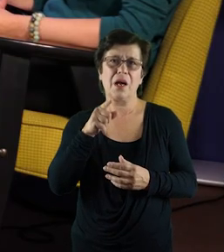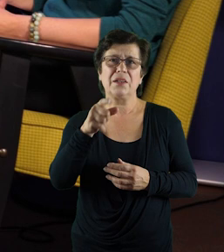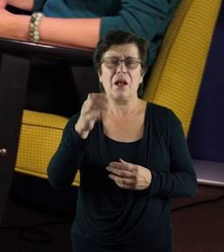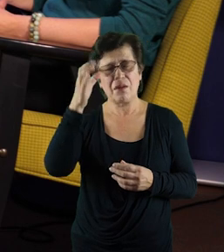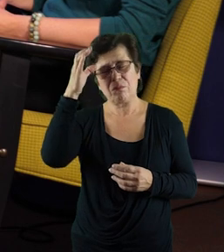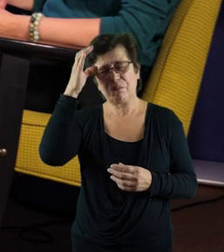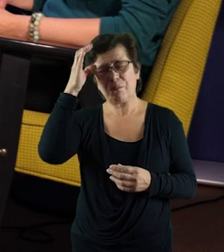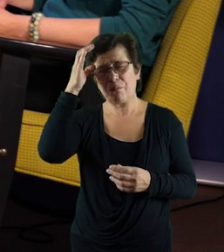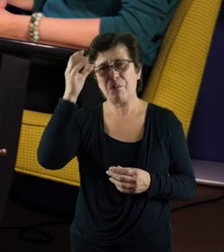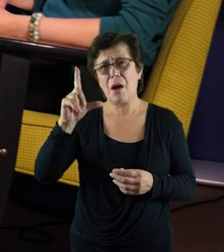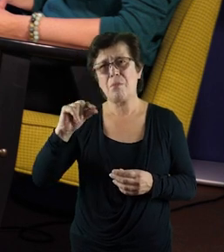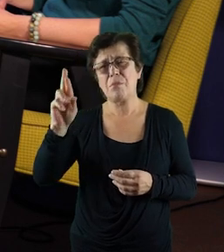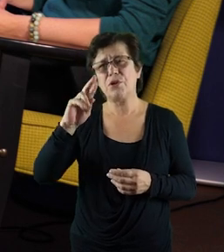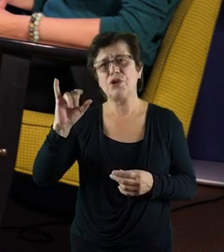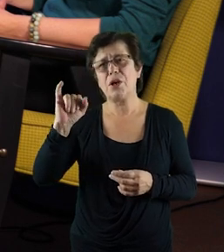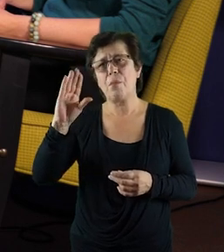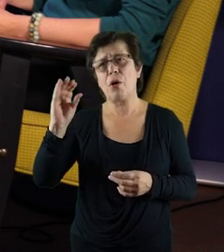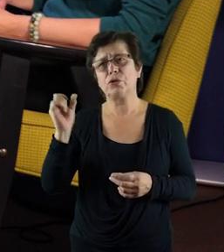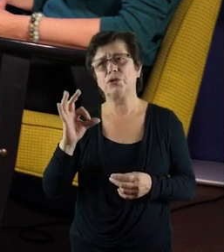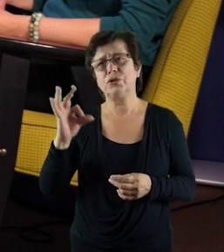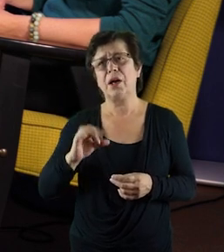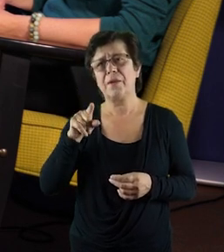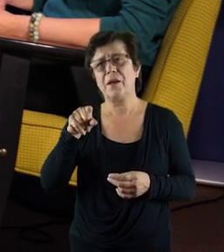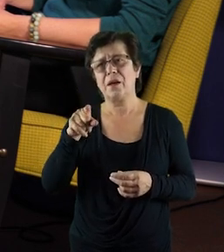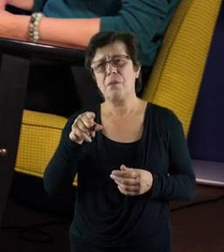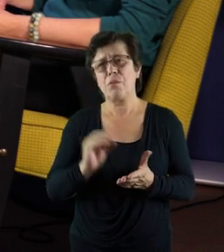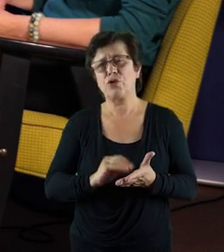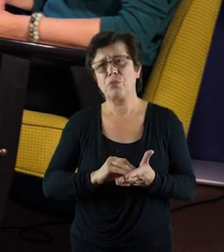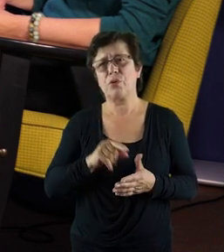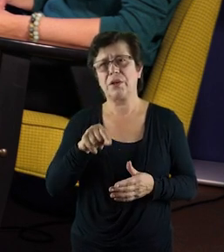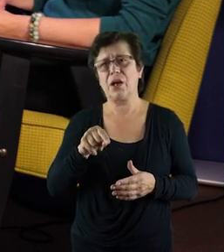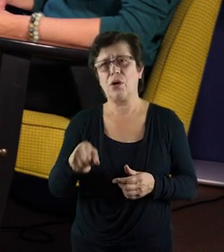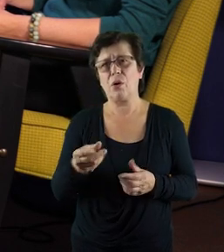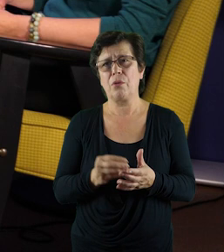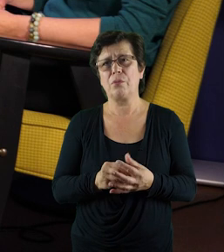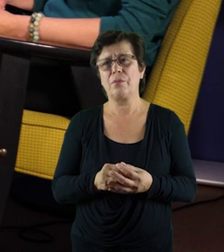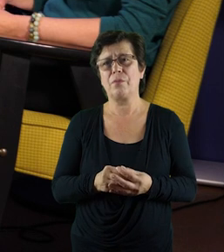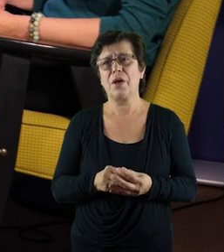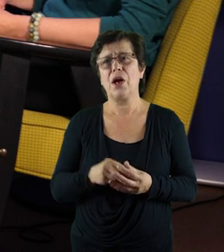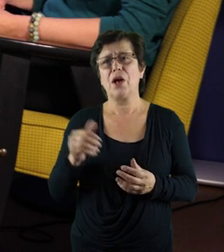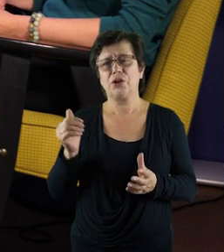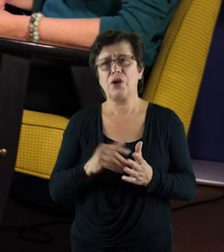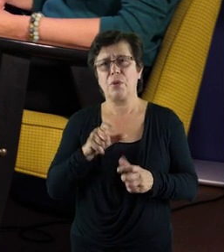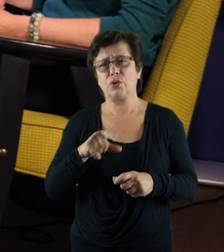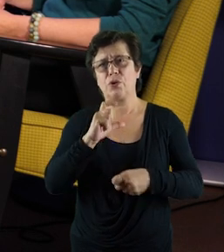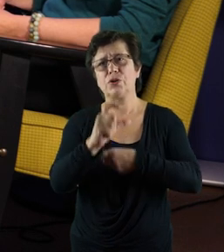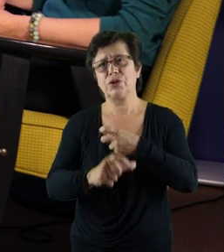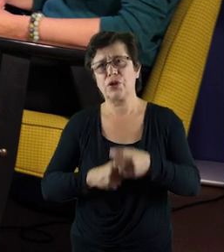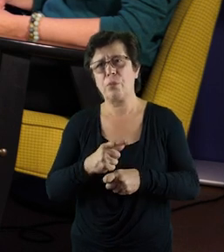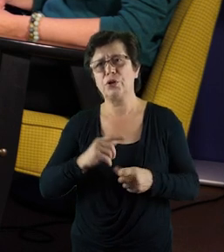antologia o Przybosiu czytanym dzisiaj, ale to jest antologia artykułów i rzeczywiście takiego monograficznego ujęcia tego